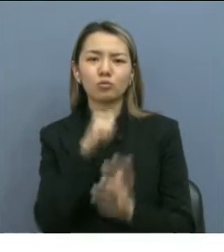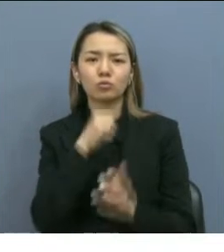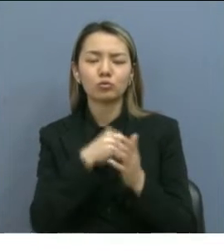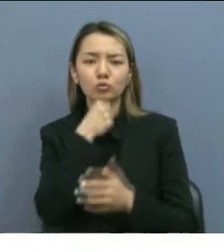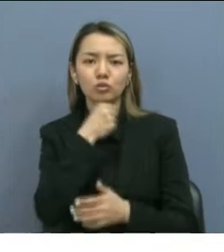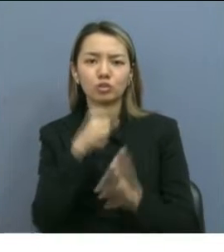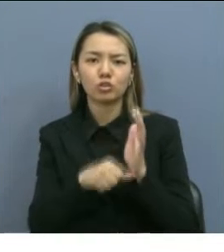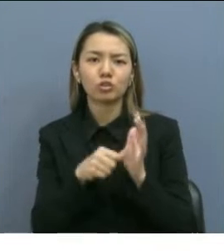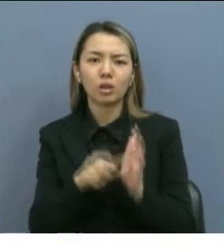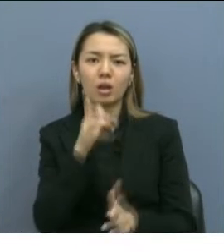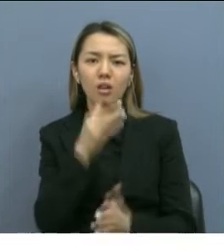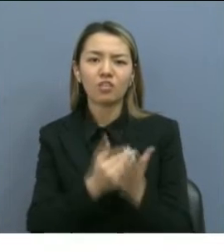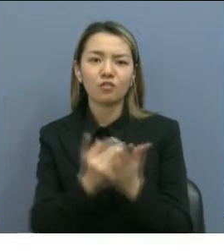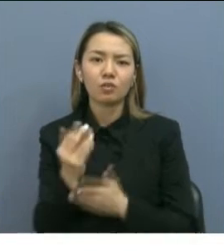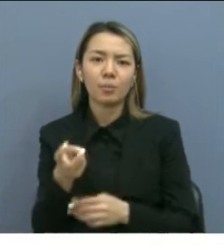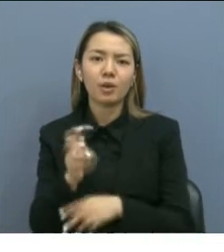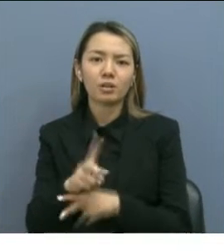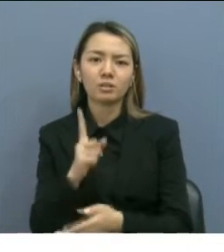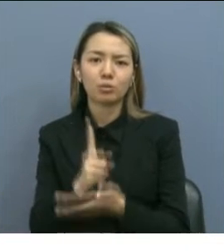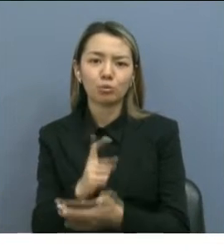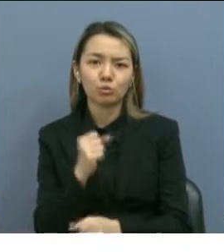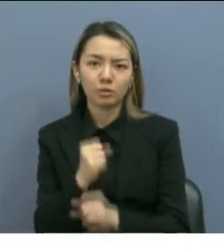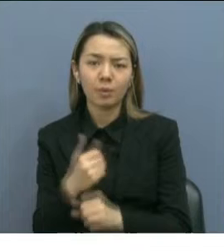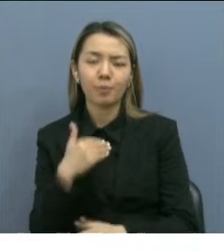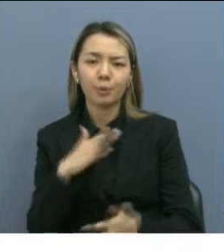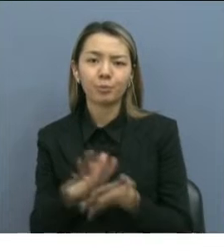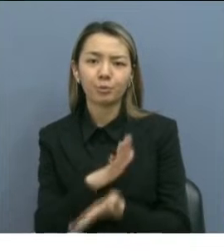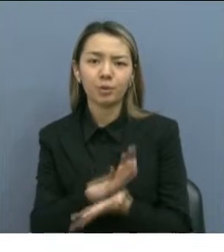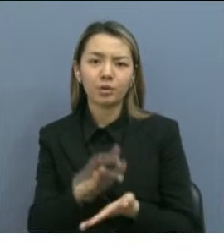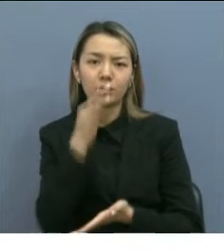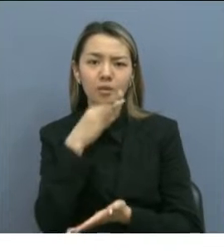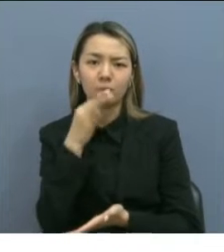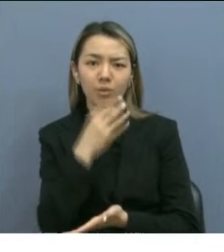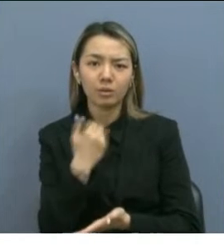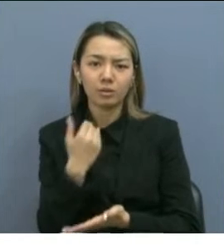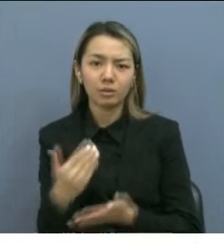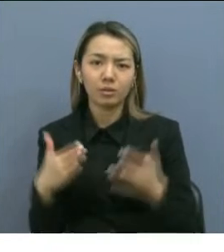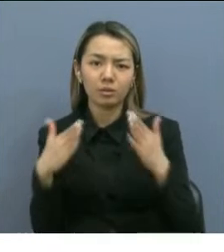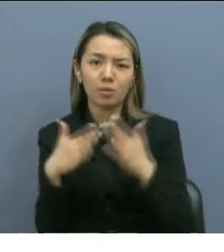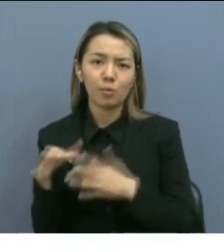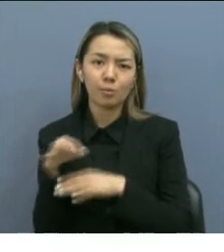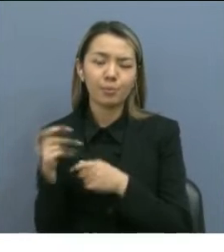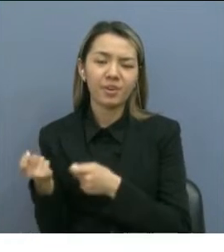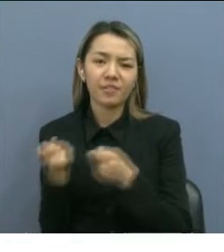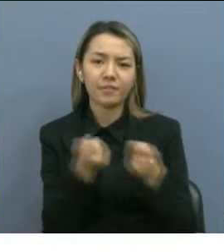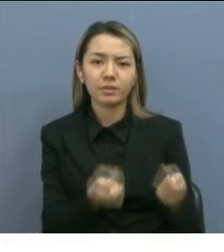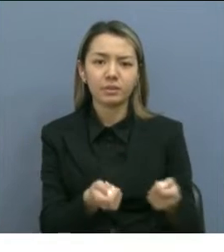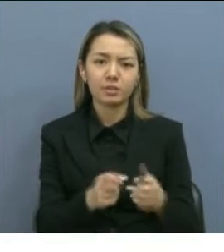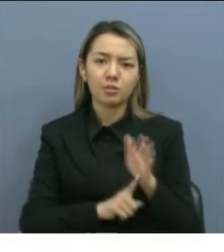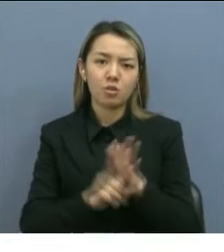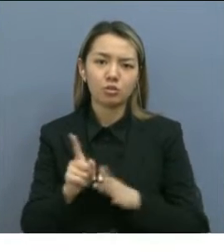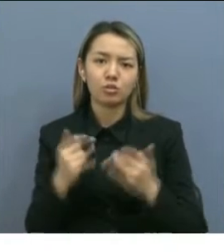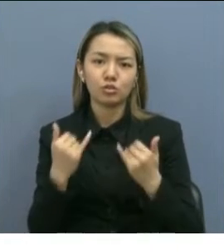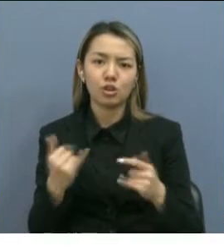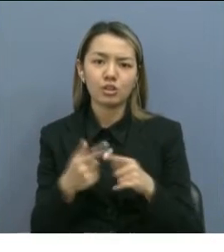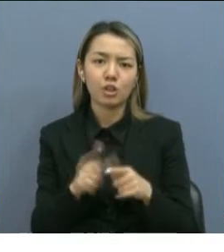асқан пациенттердің емханаға келуін шектеу мақсатында біз тегін берілетін дәрі-дәрмектерді үйге жеткізіп беру қызметін іске қостық.